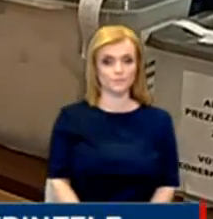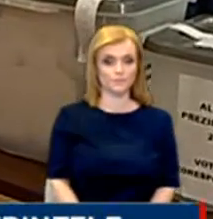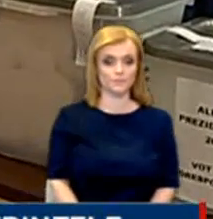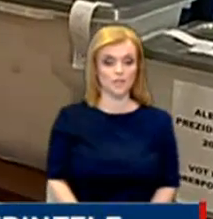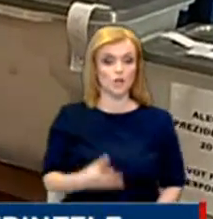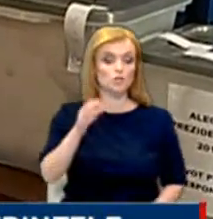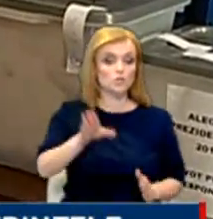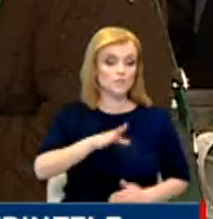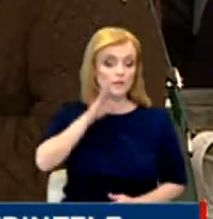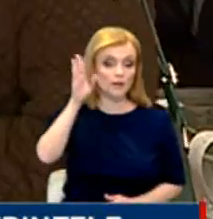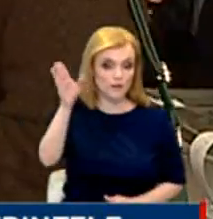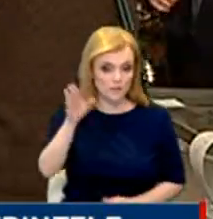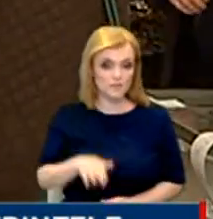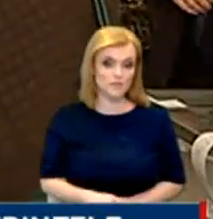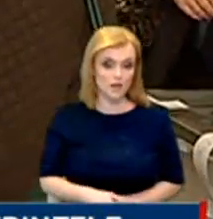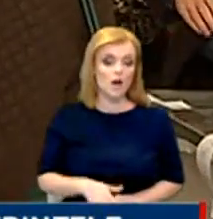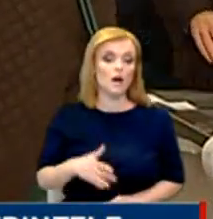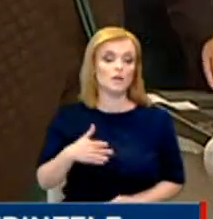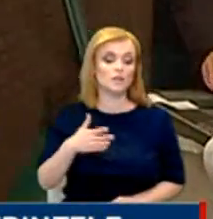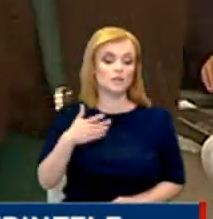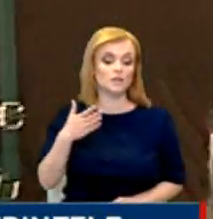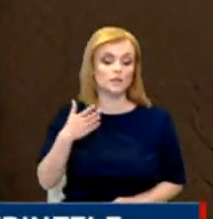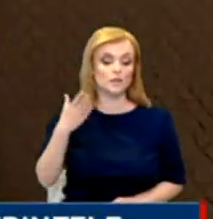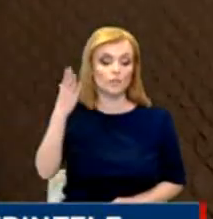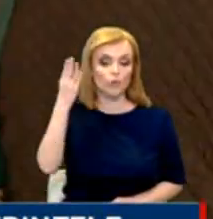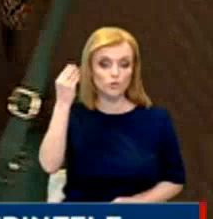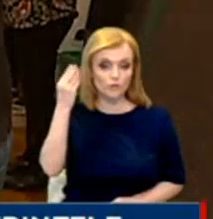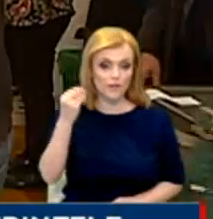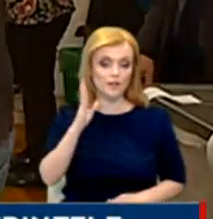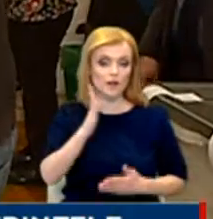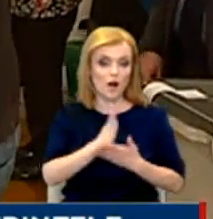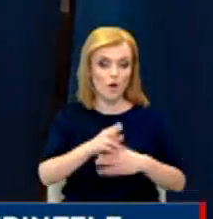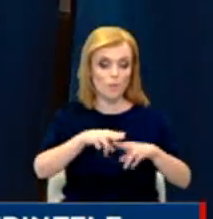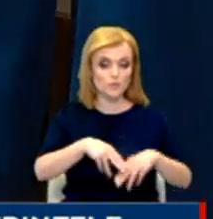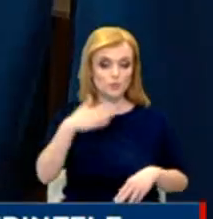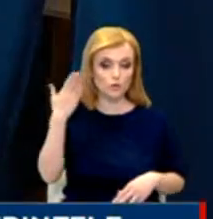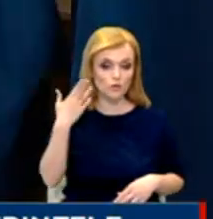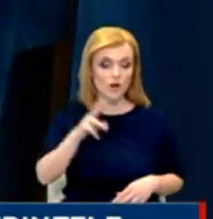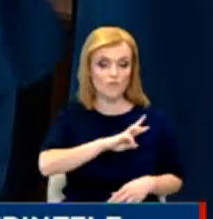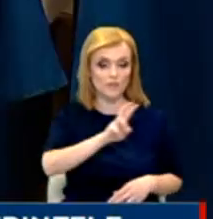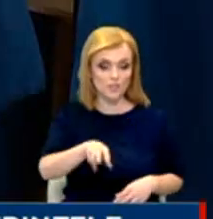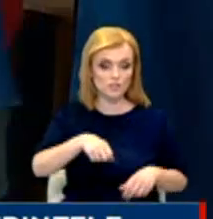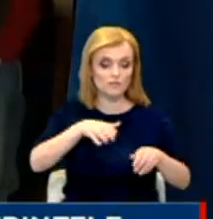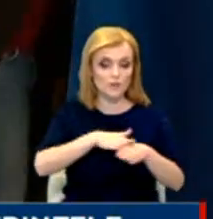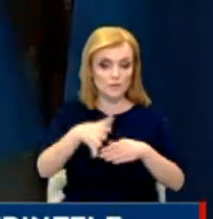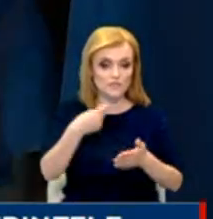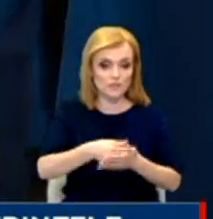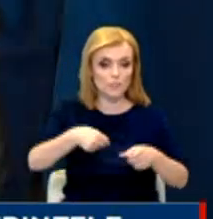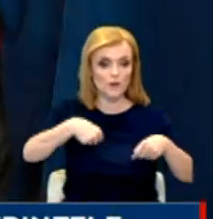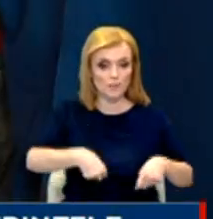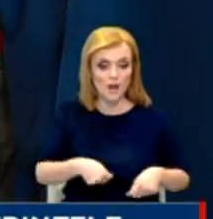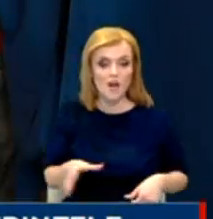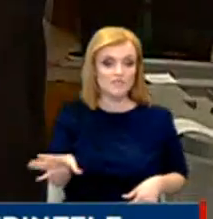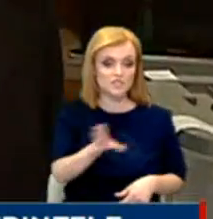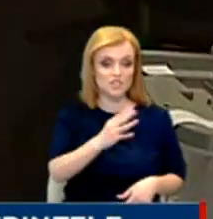Încă de la primele ore ale dimineții, cetățenii români din Republica Moldova au venit să-și exercite dreptul la vot. Cu toții spun că își